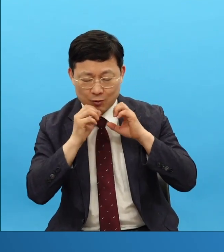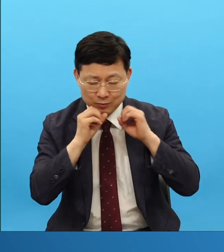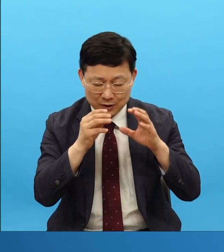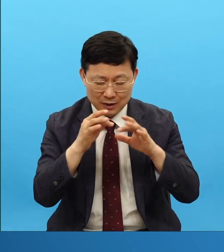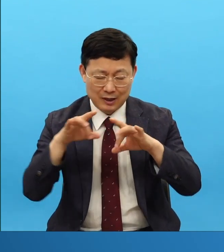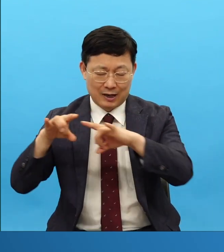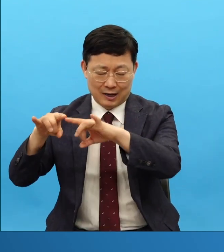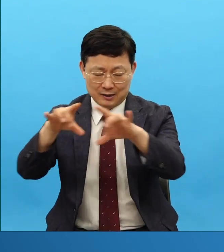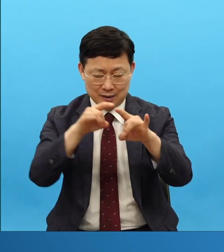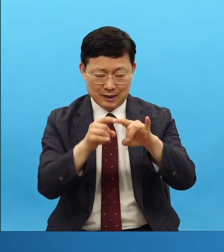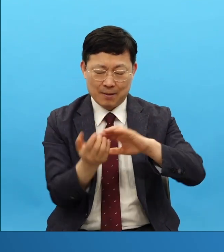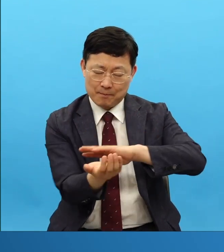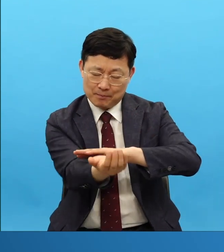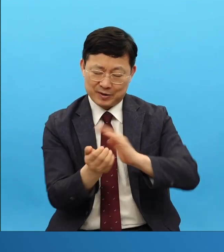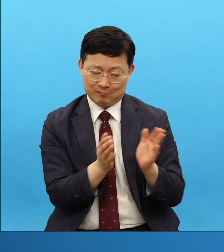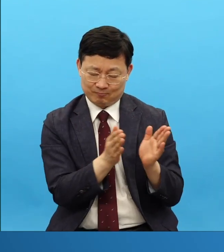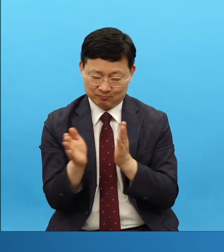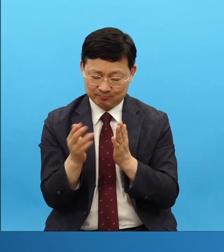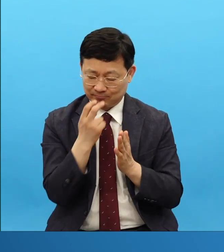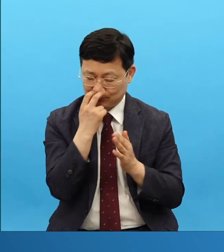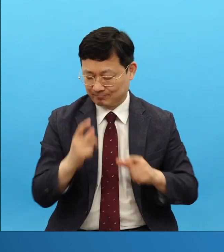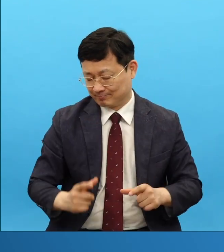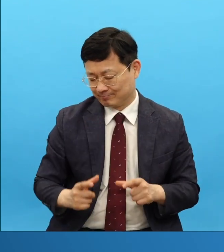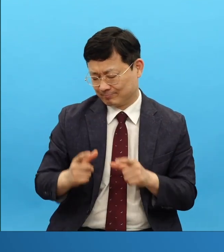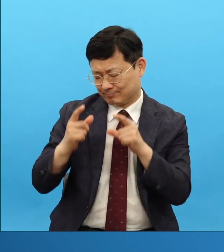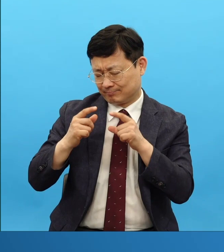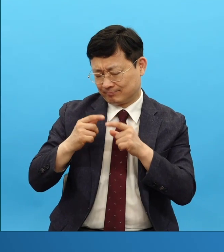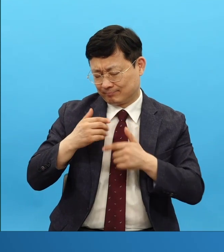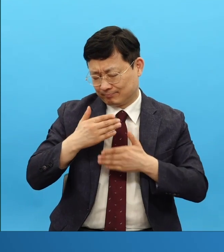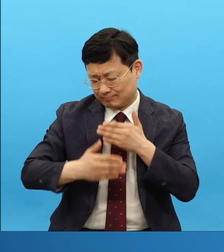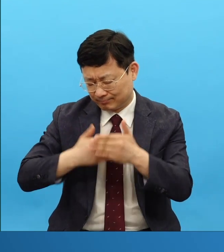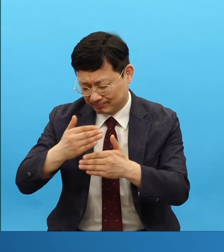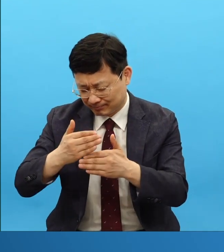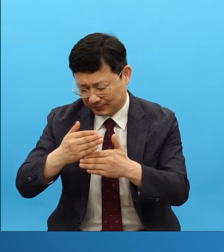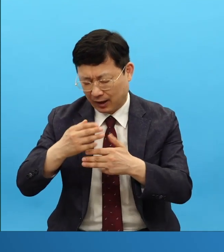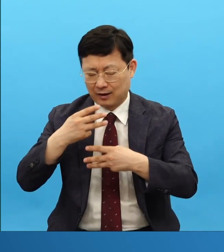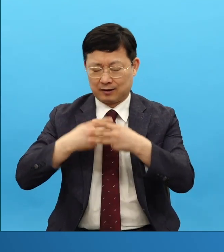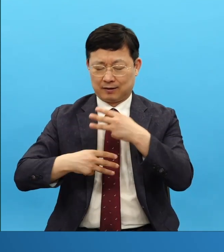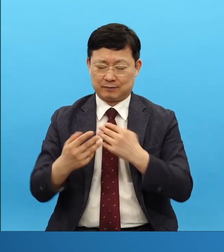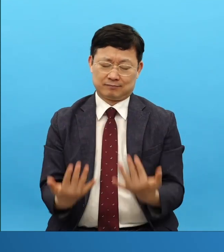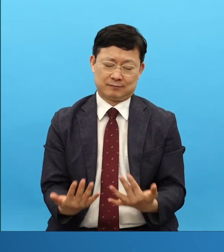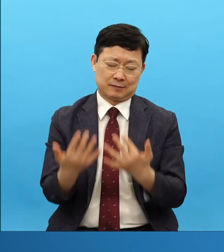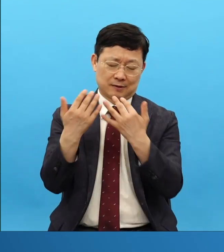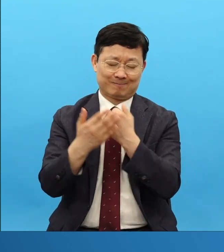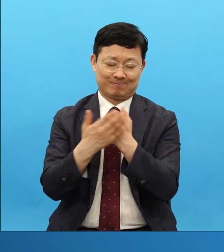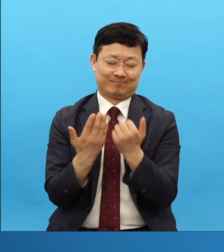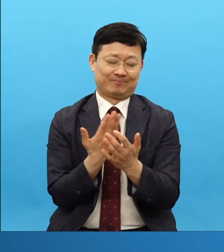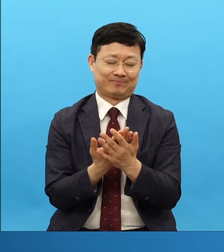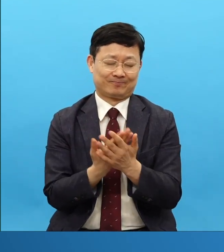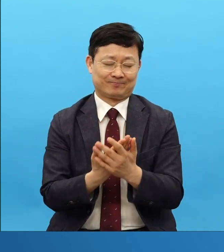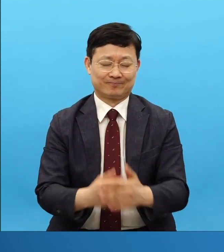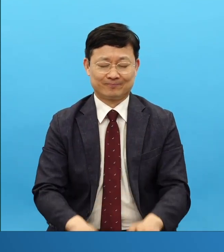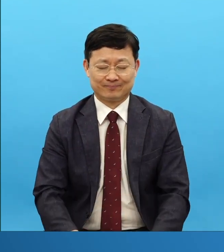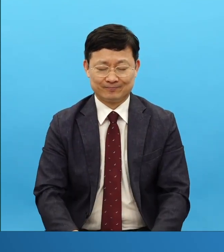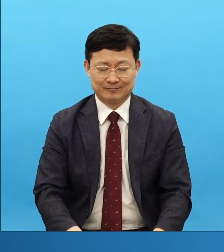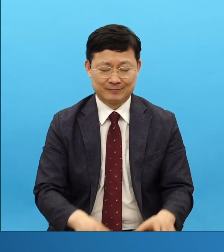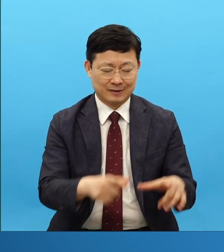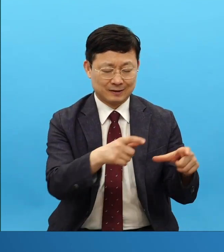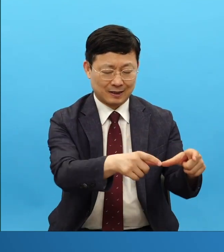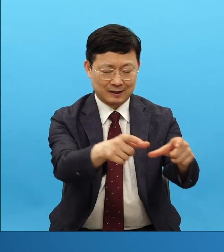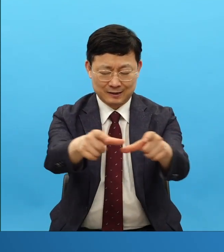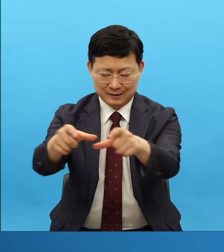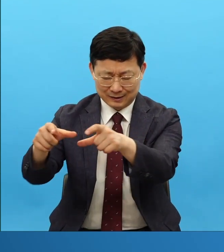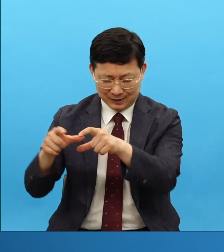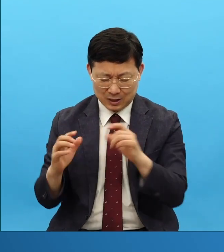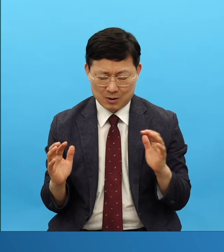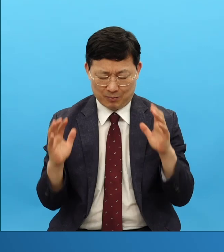잘 준비해서 망대를 세우는 여정의 모든 렘넌트가 있게 하여 주세요. 각 지역과